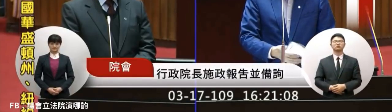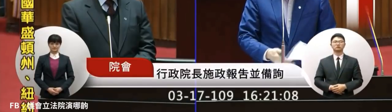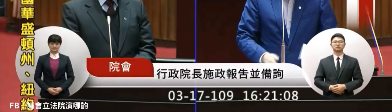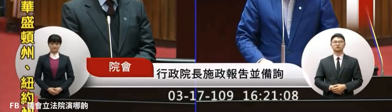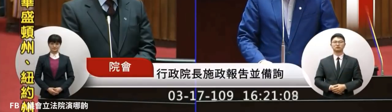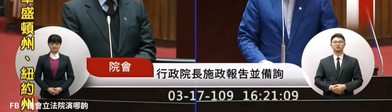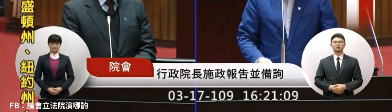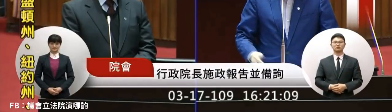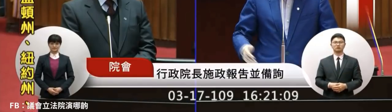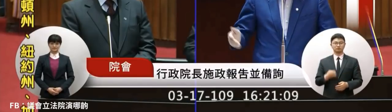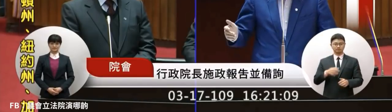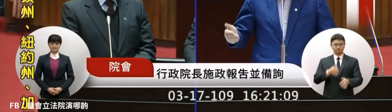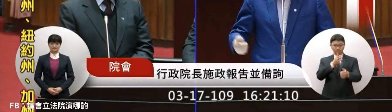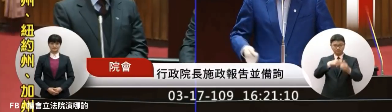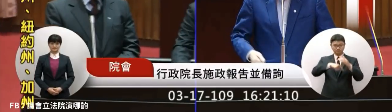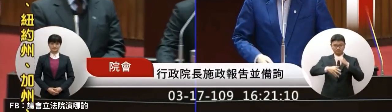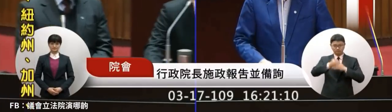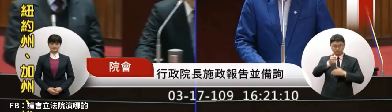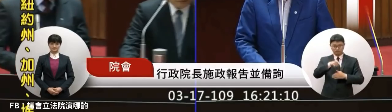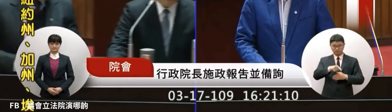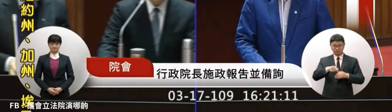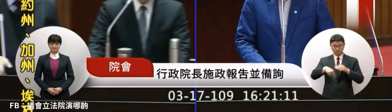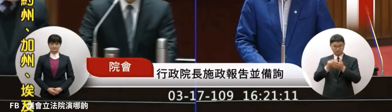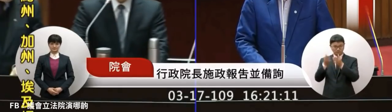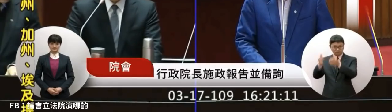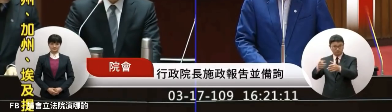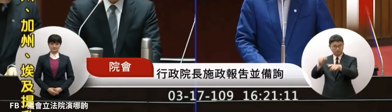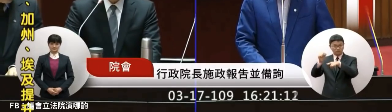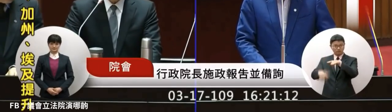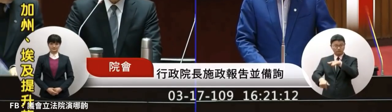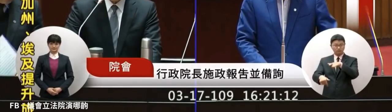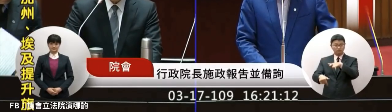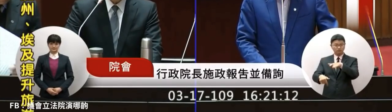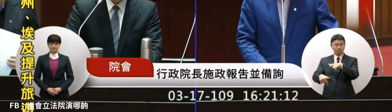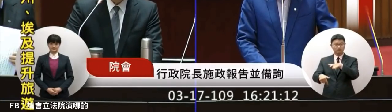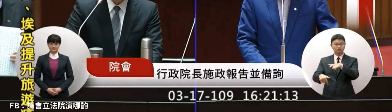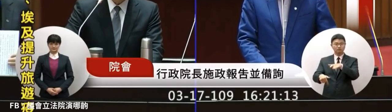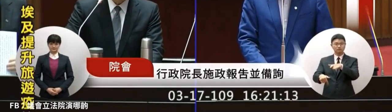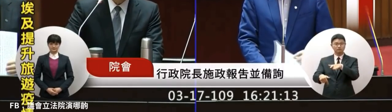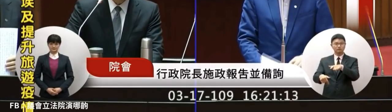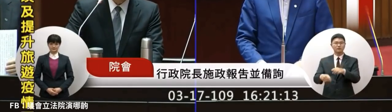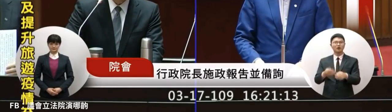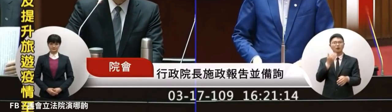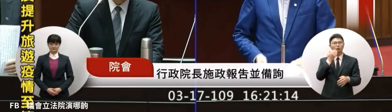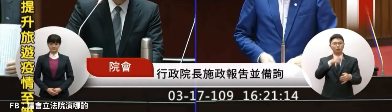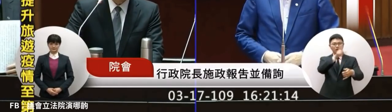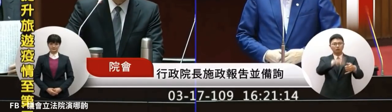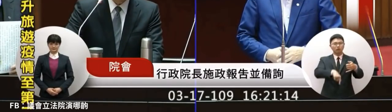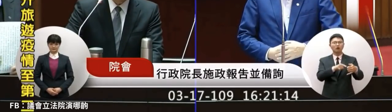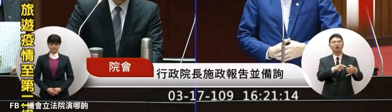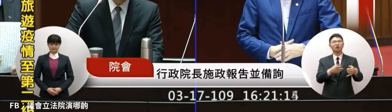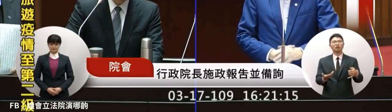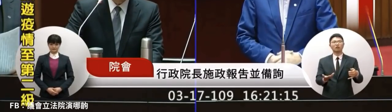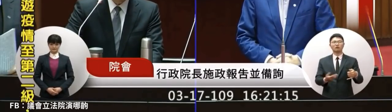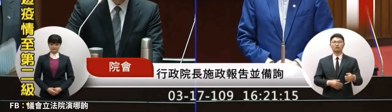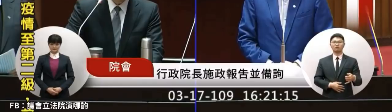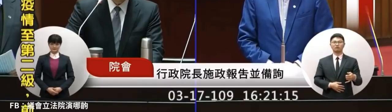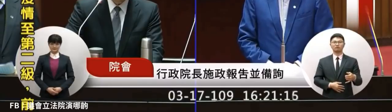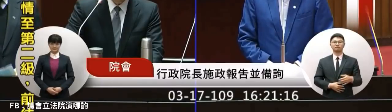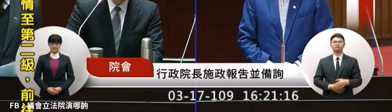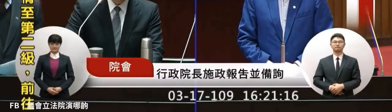院长，我在这边请教你，这是针对企业，但是针对个人呢？